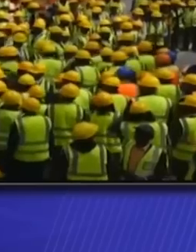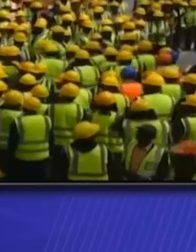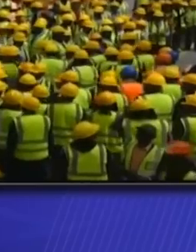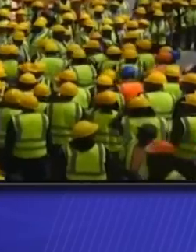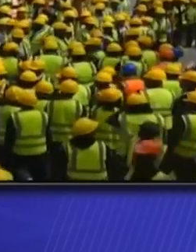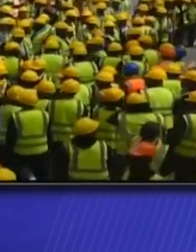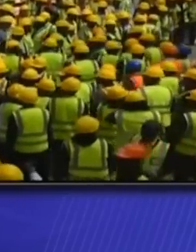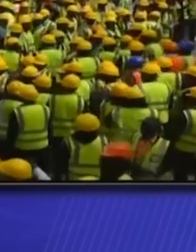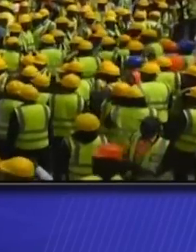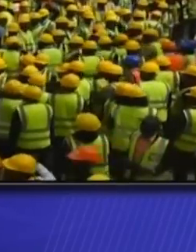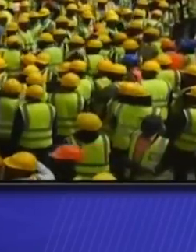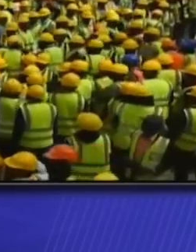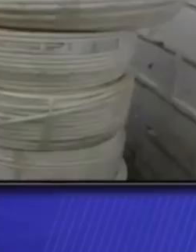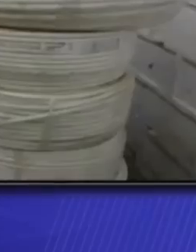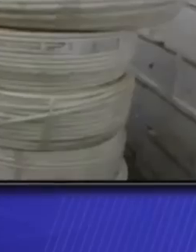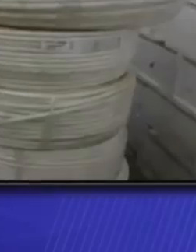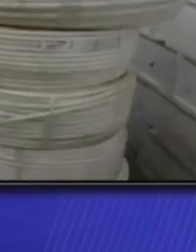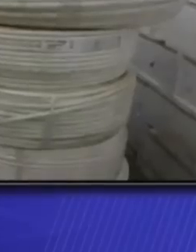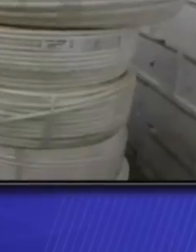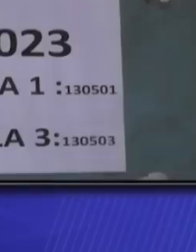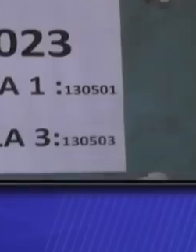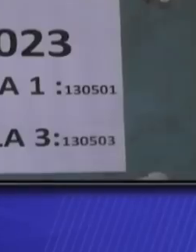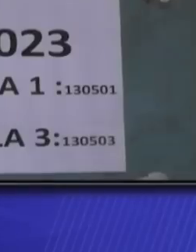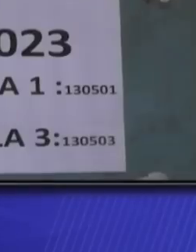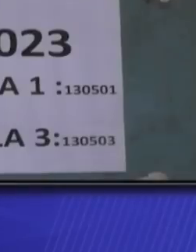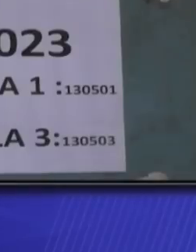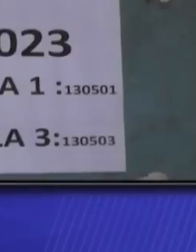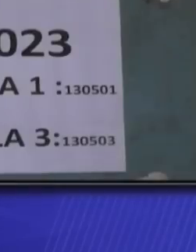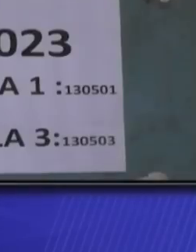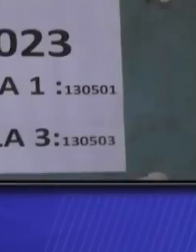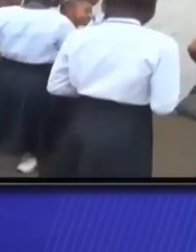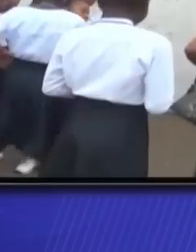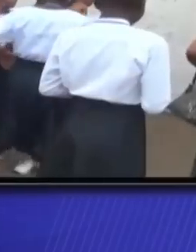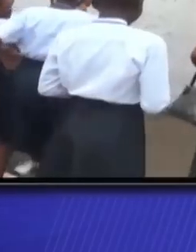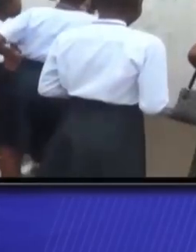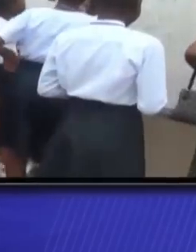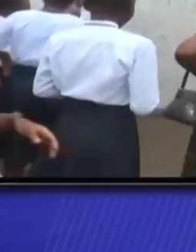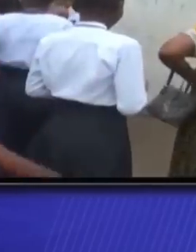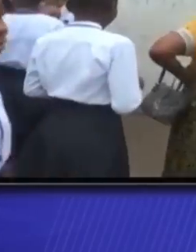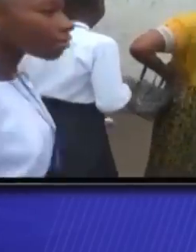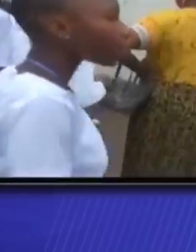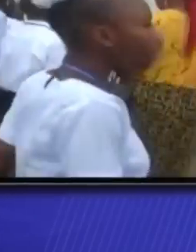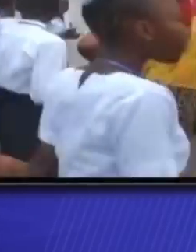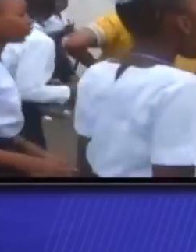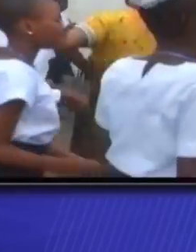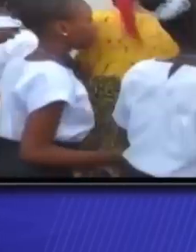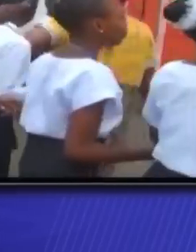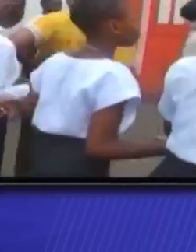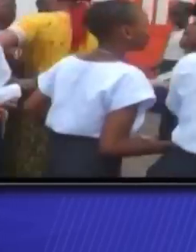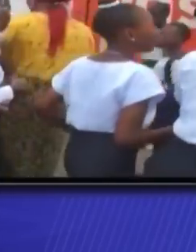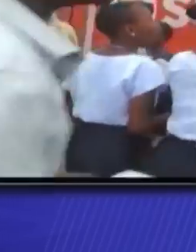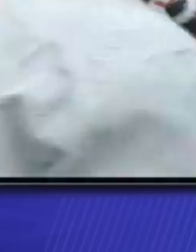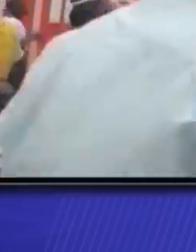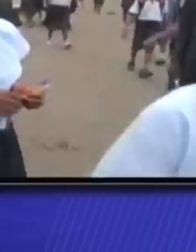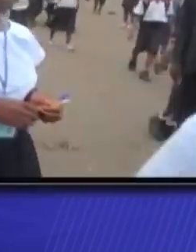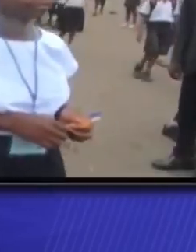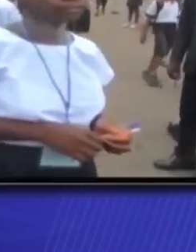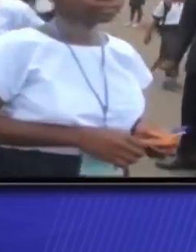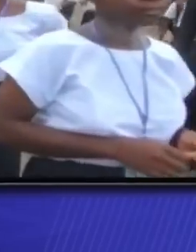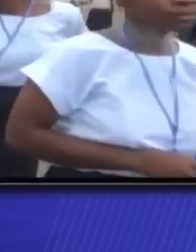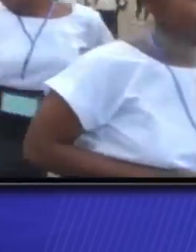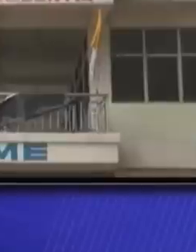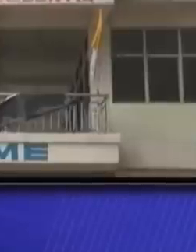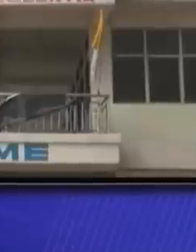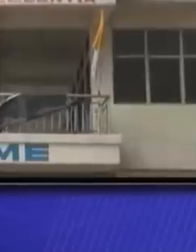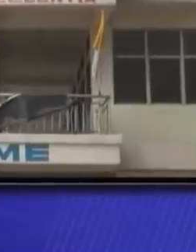d'un million d'écoliers sur l'ensemble du territoire national étaient face à leur destin. Le cœur battant la chamade de ces élèves